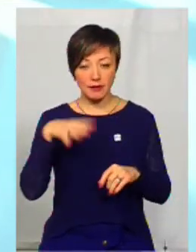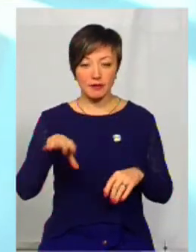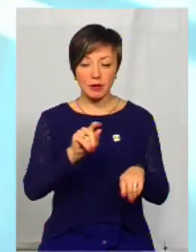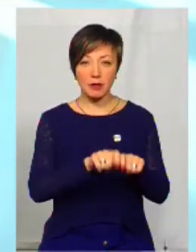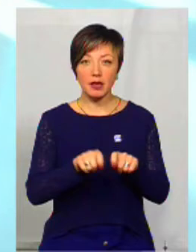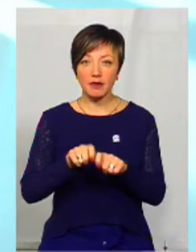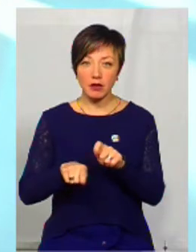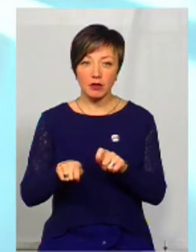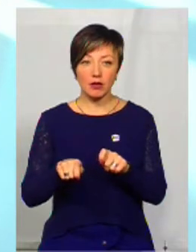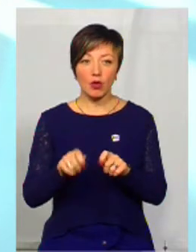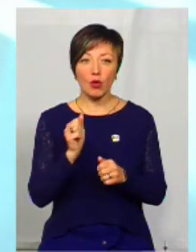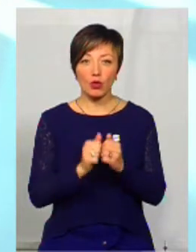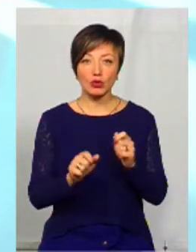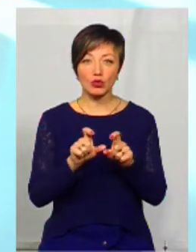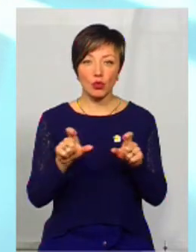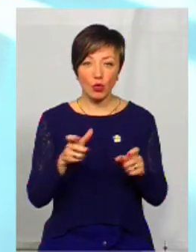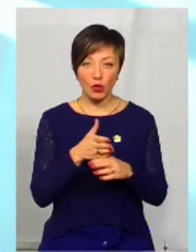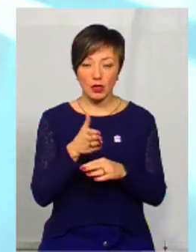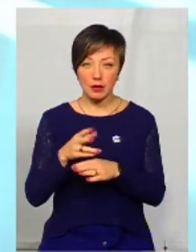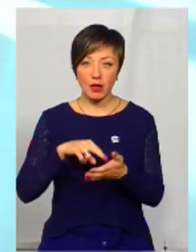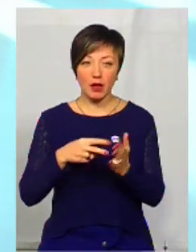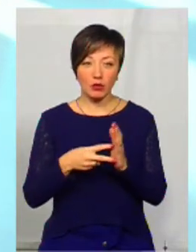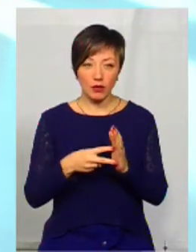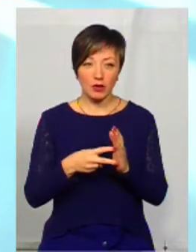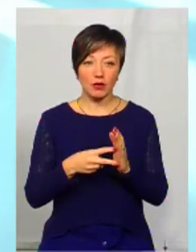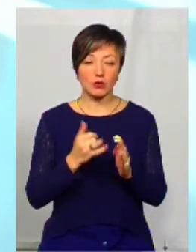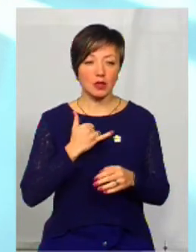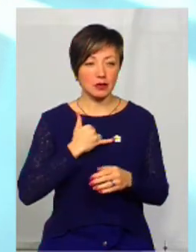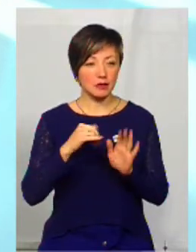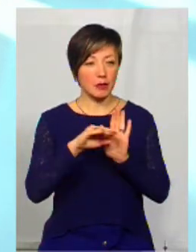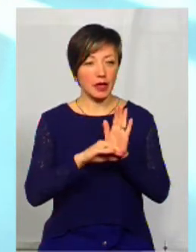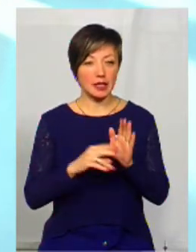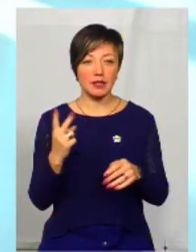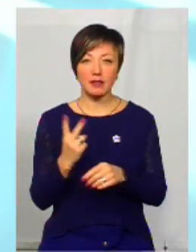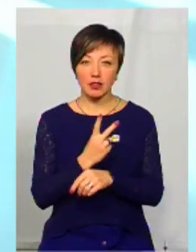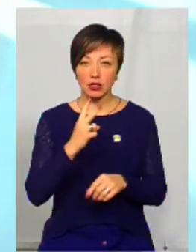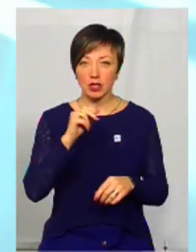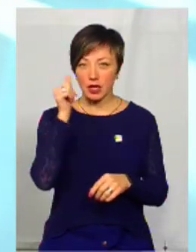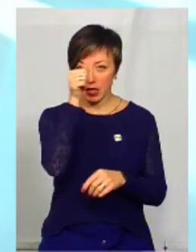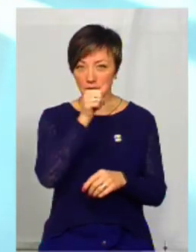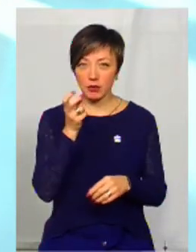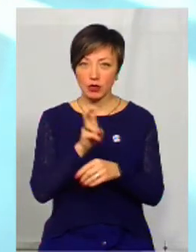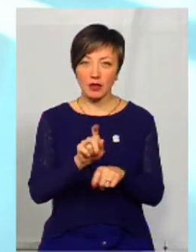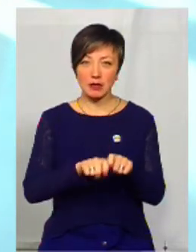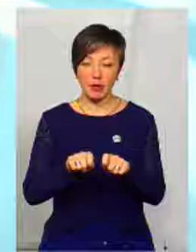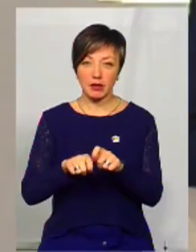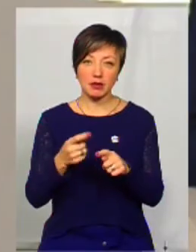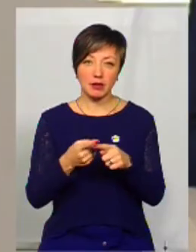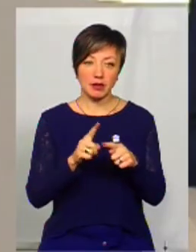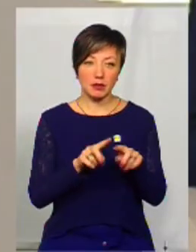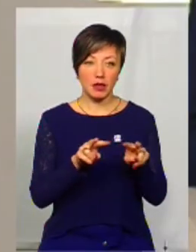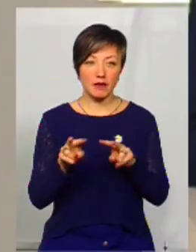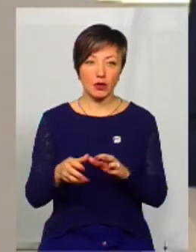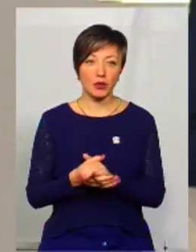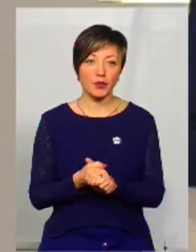тобто практично у кожну школу, яка запланована у нас у плані, двічі уже на рік зайшов інспектор з